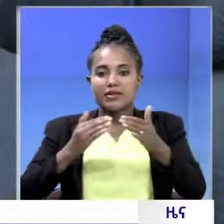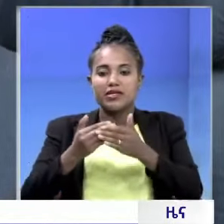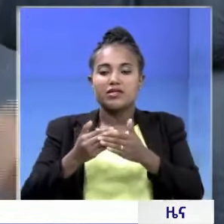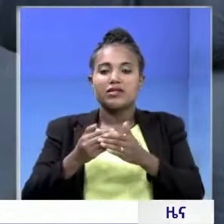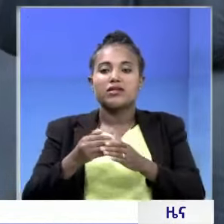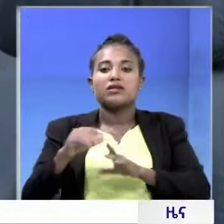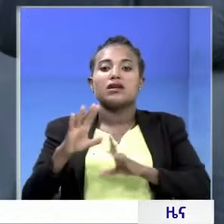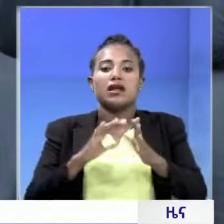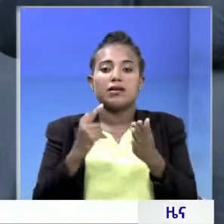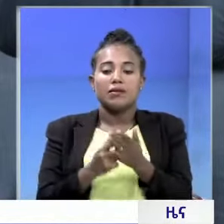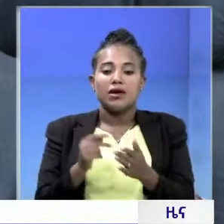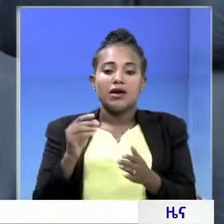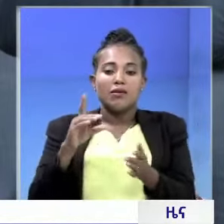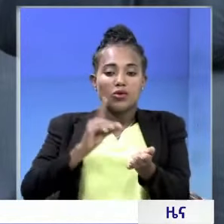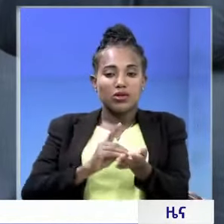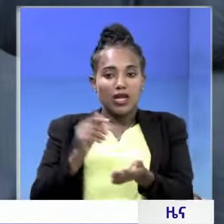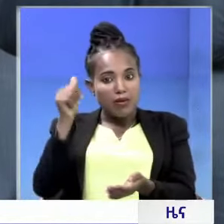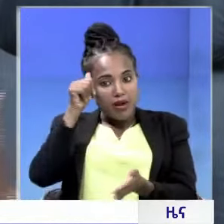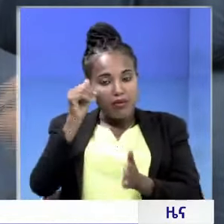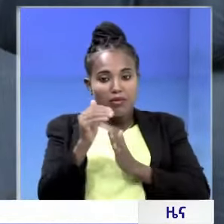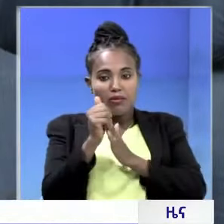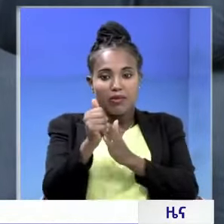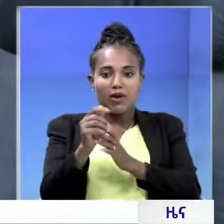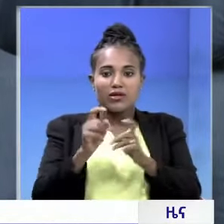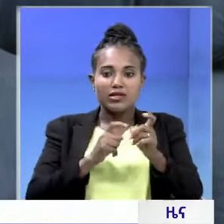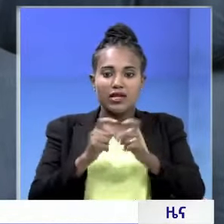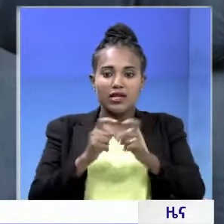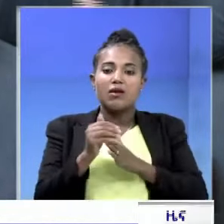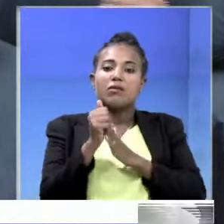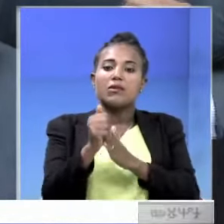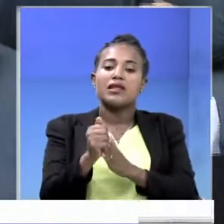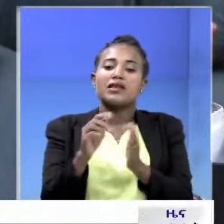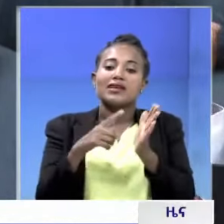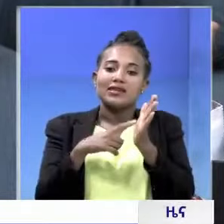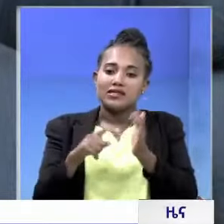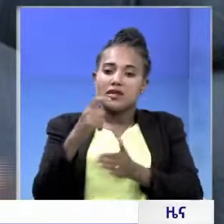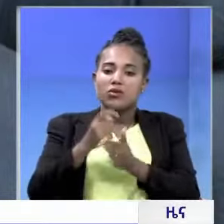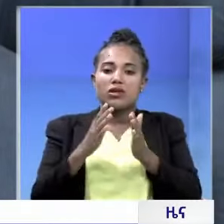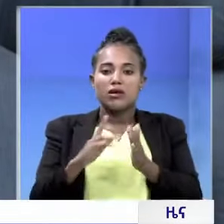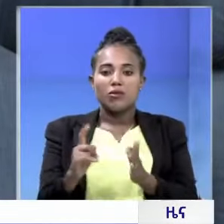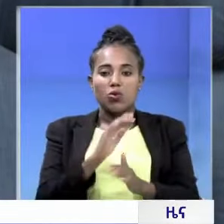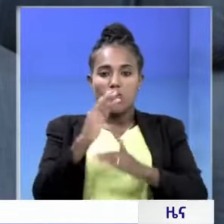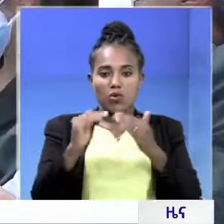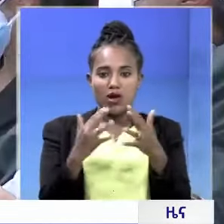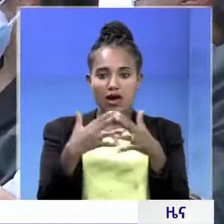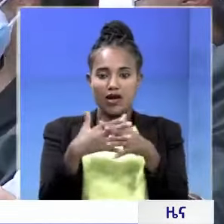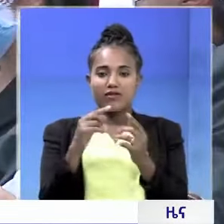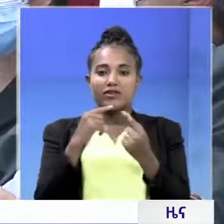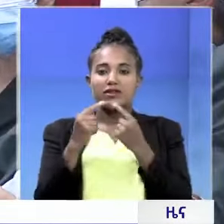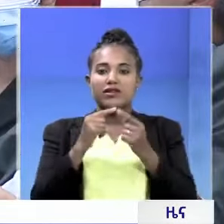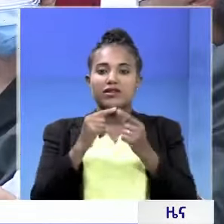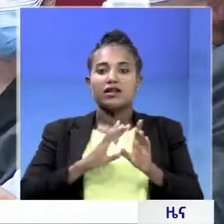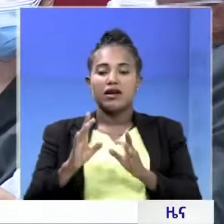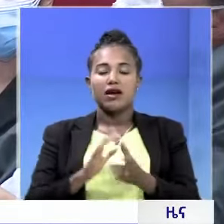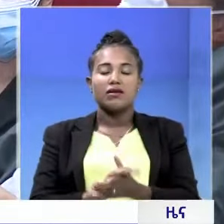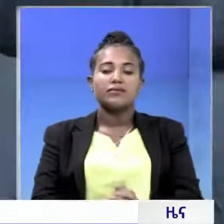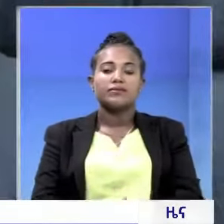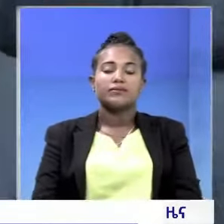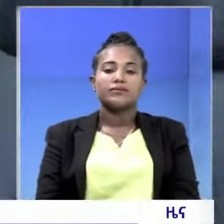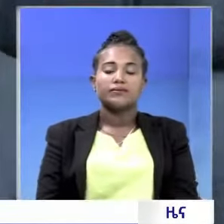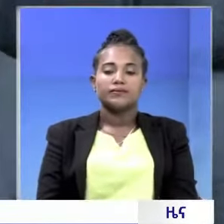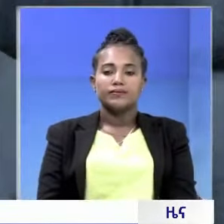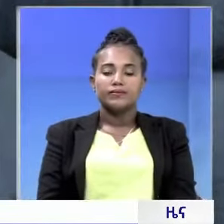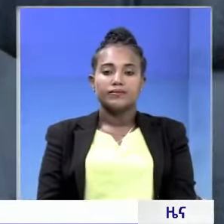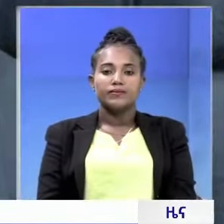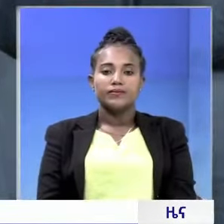ይደረጋል ይህም በዶክተር አብርሃም በሚመራው አስተዳደር በመምራት ግልጽና ውጤታማ የሆነ ሁሉን አቀፍ ምክክር ይደረጋል